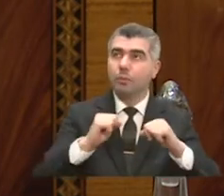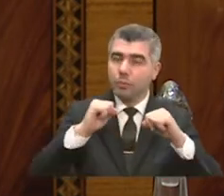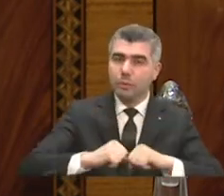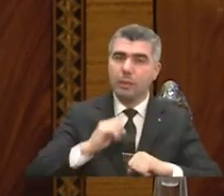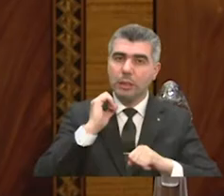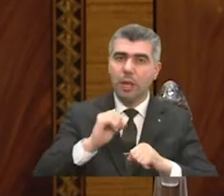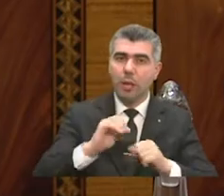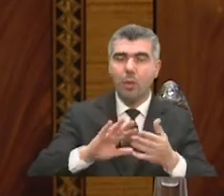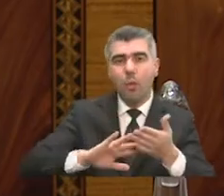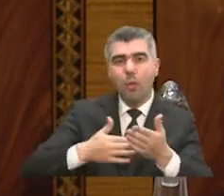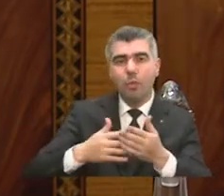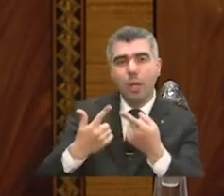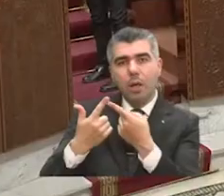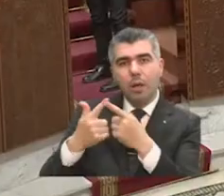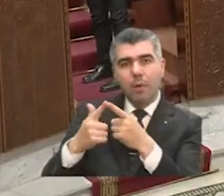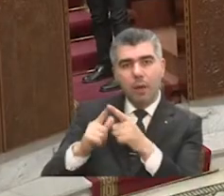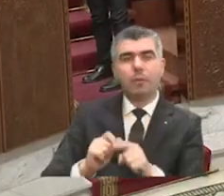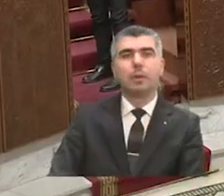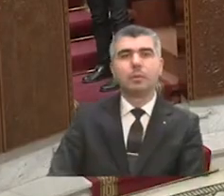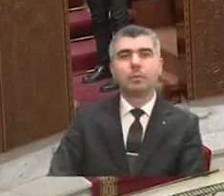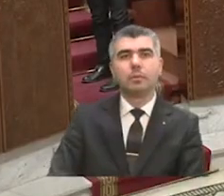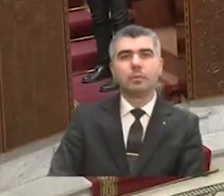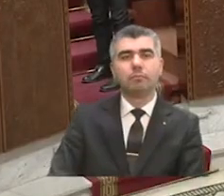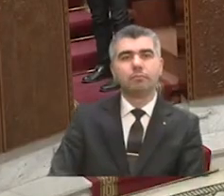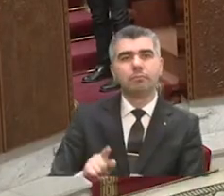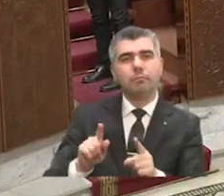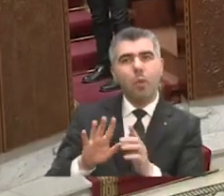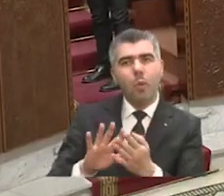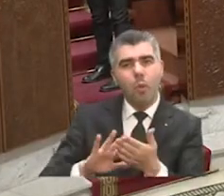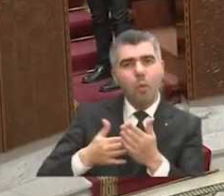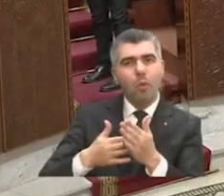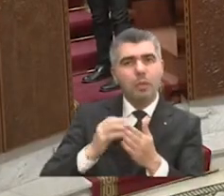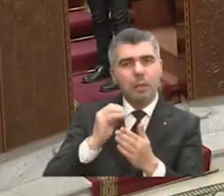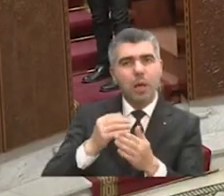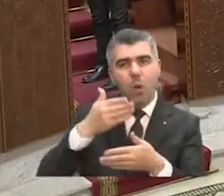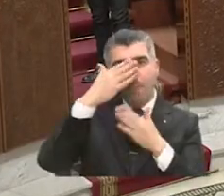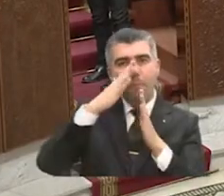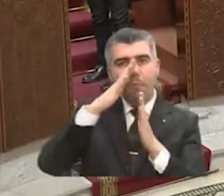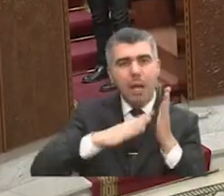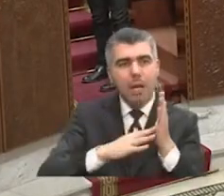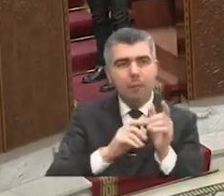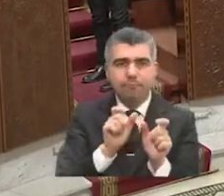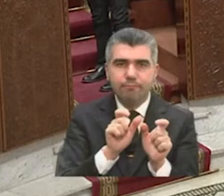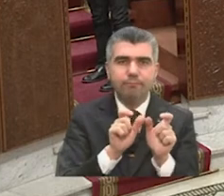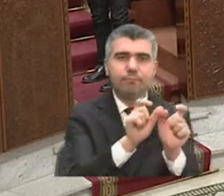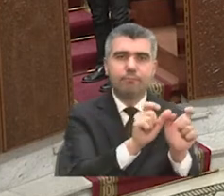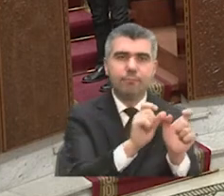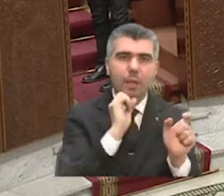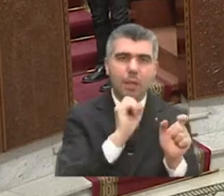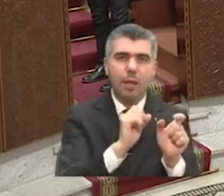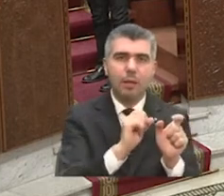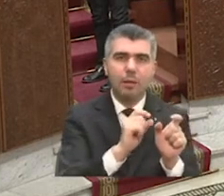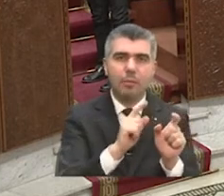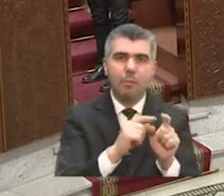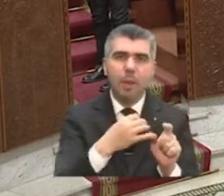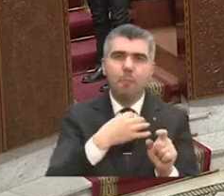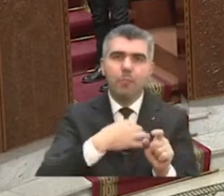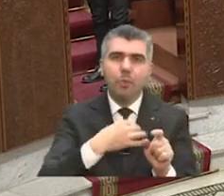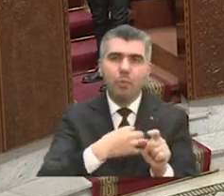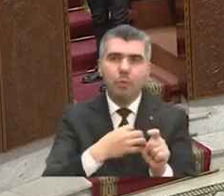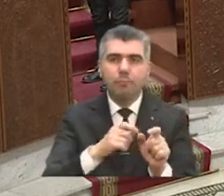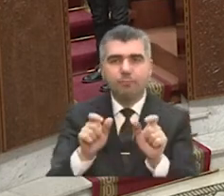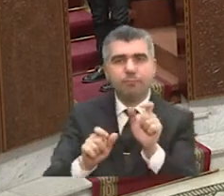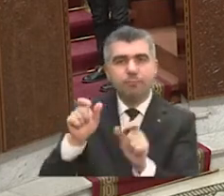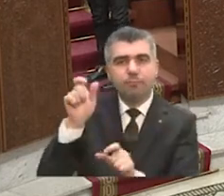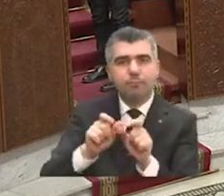d'abord saluer la tenue de cette session et